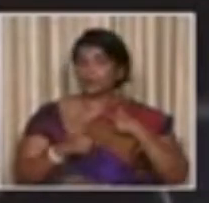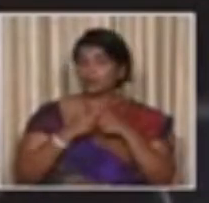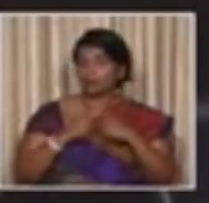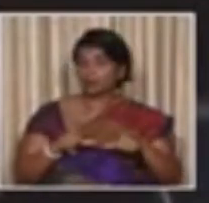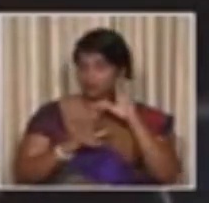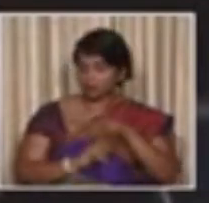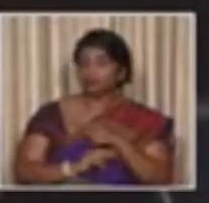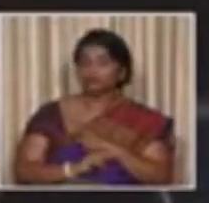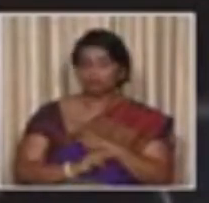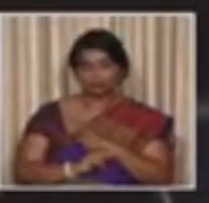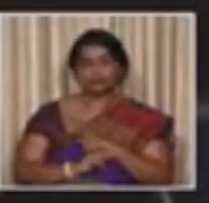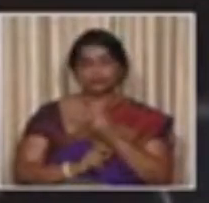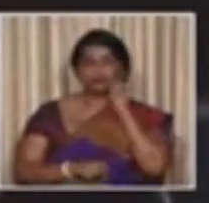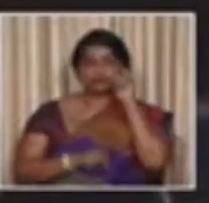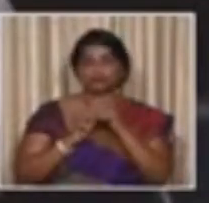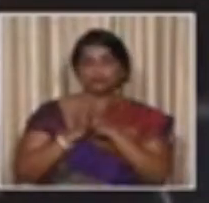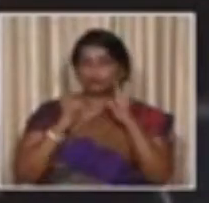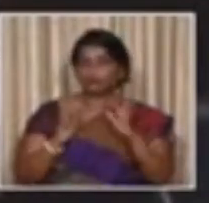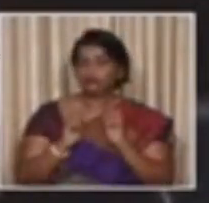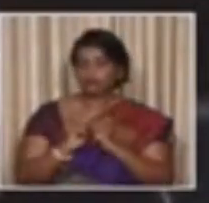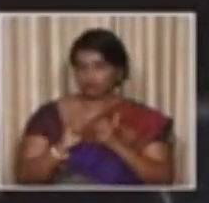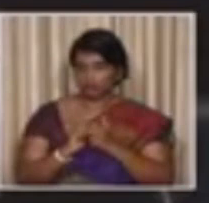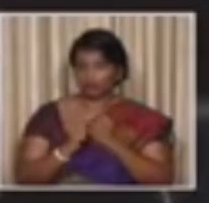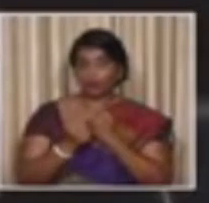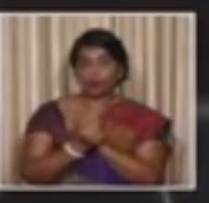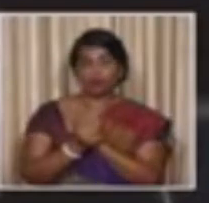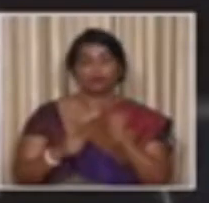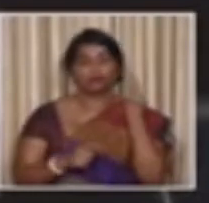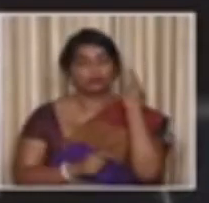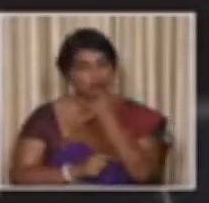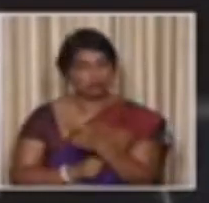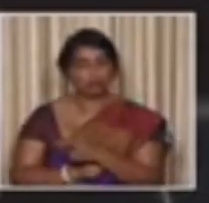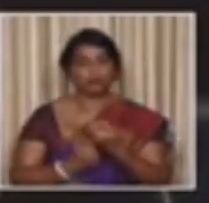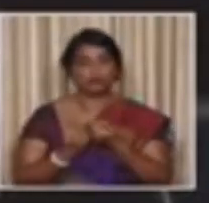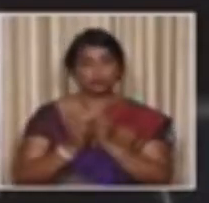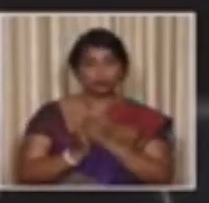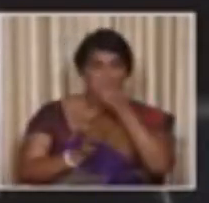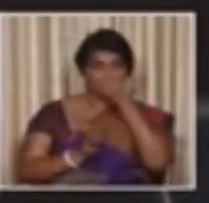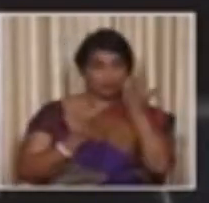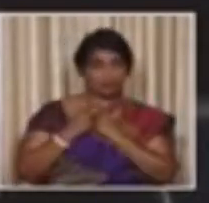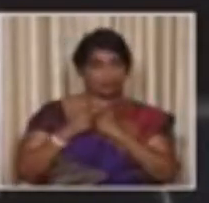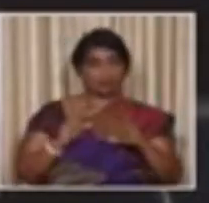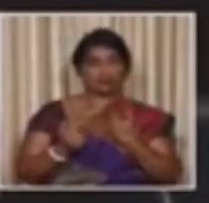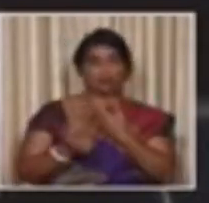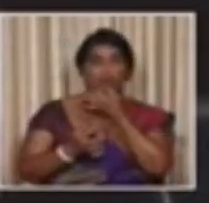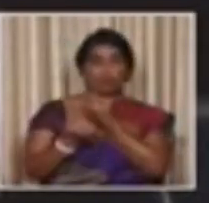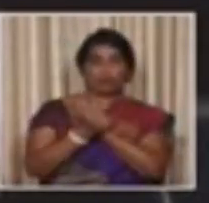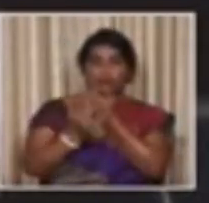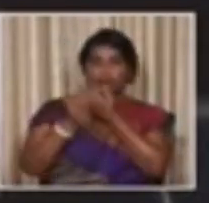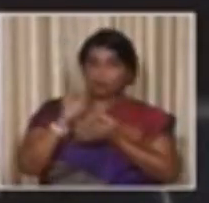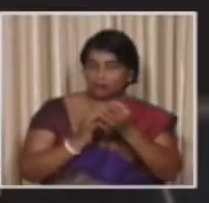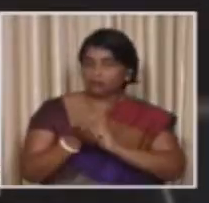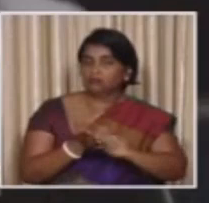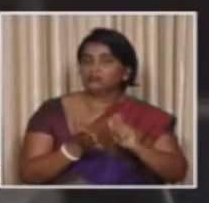කරගත්තු පුරවැසියන්ට ලොකු ප්‍රශ්නයක් තියෙනවා. පොලිස් ස්ථානයකට ගියාම තමන්ගේ මව් භාෂාවෙන් පැමිණිලක් කරන්න